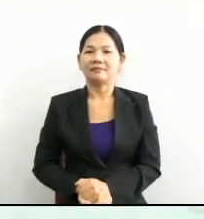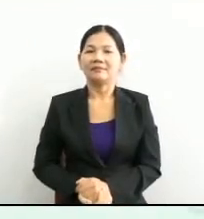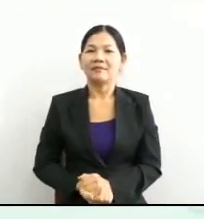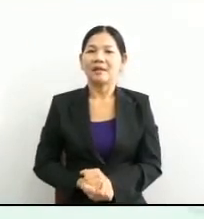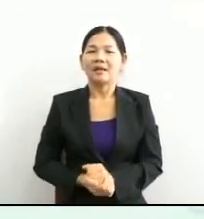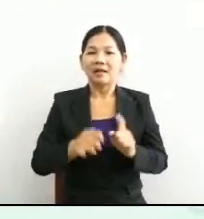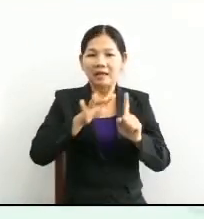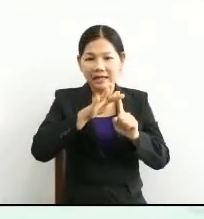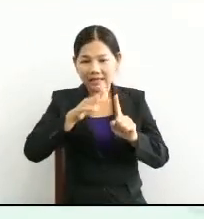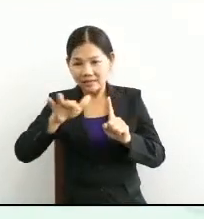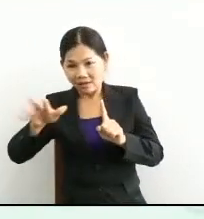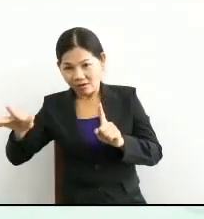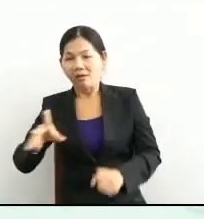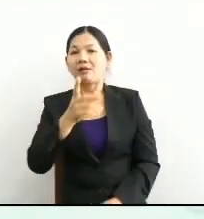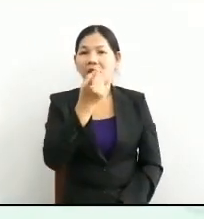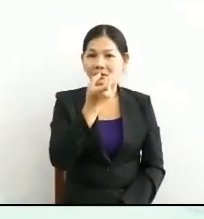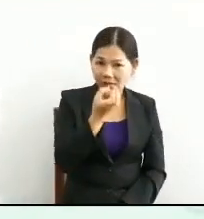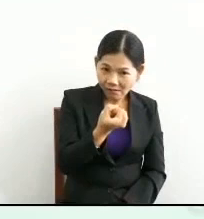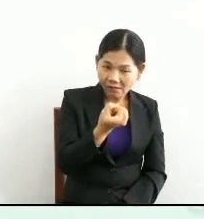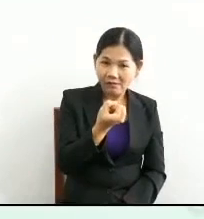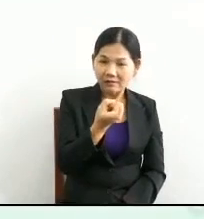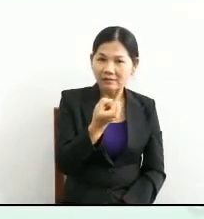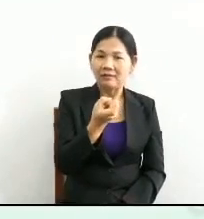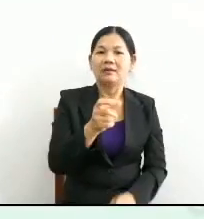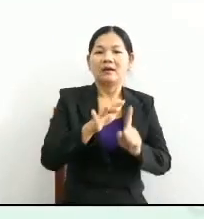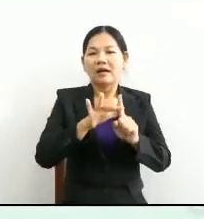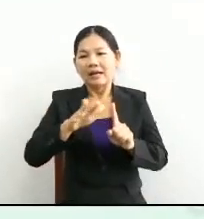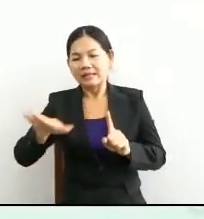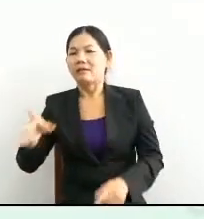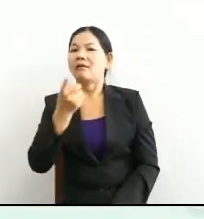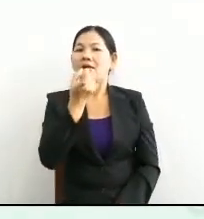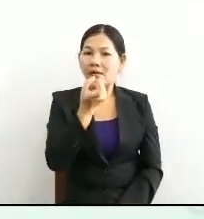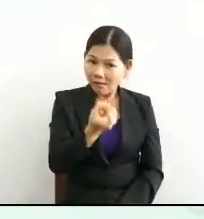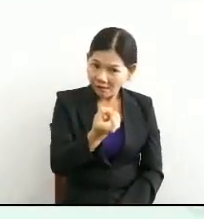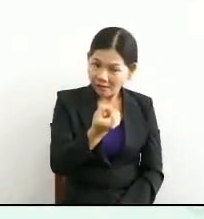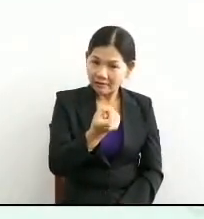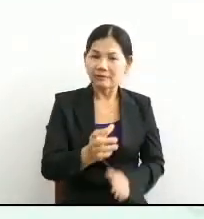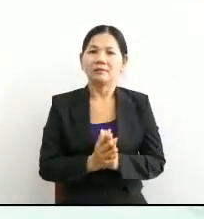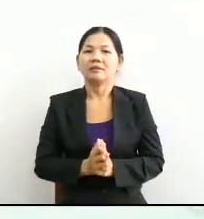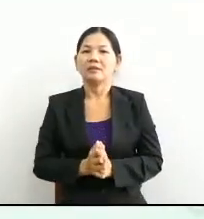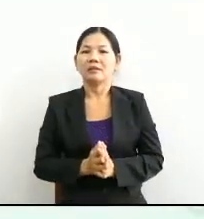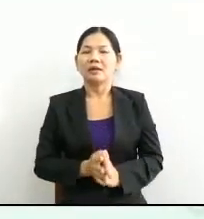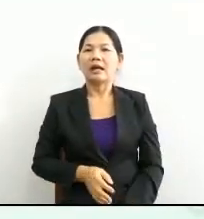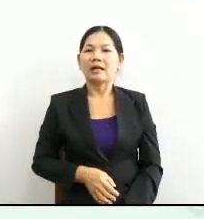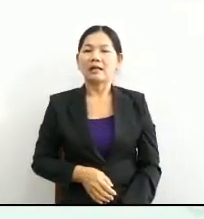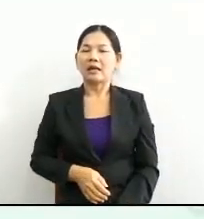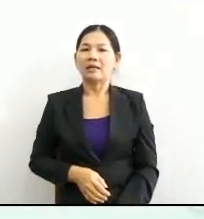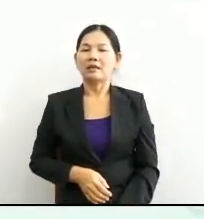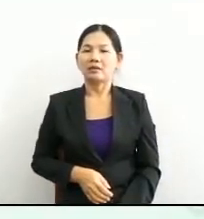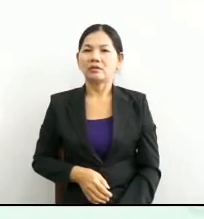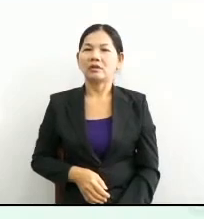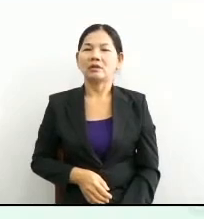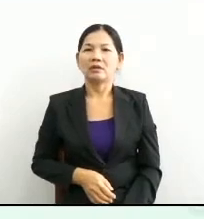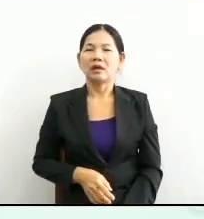hò ạ sao hò ạ sao hò chà lấy những xe sắp tôi mà đòn à sắp tới cứ dùng